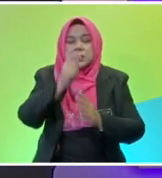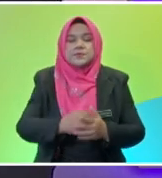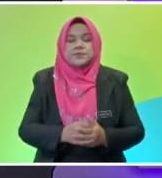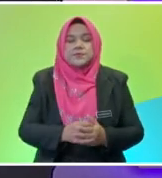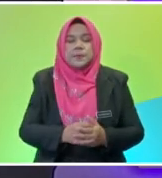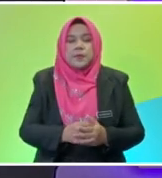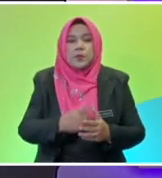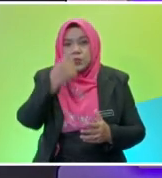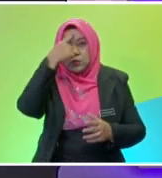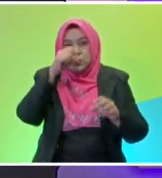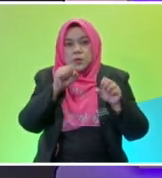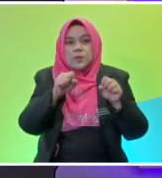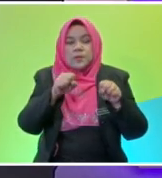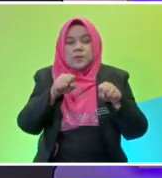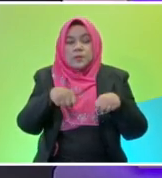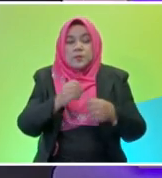sih